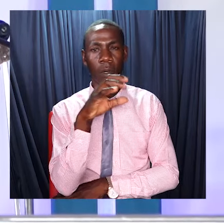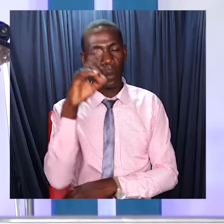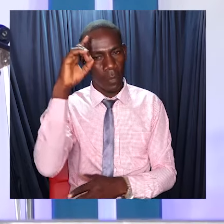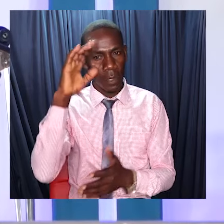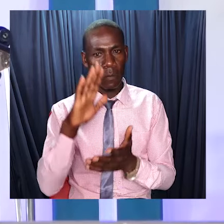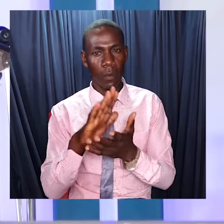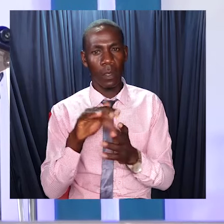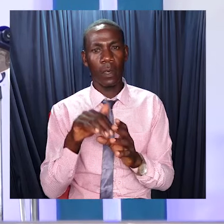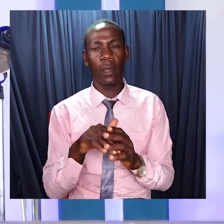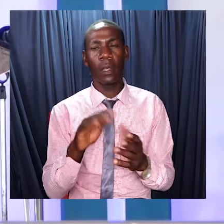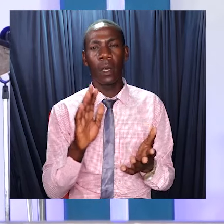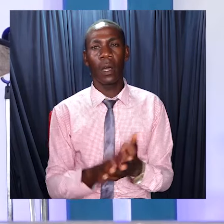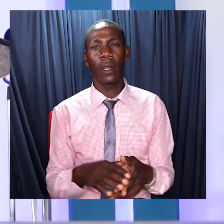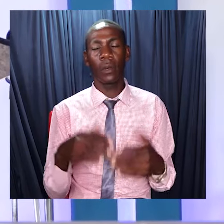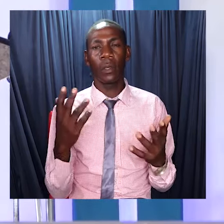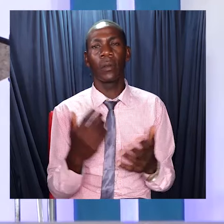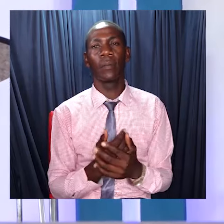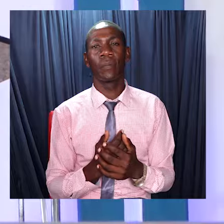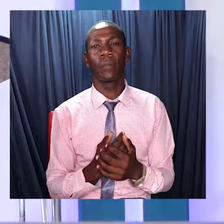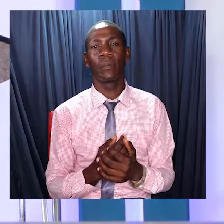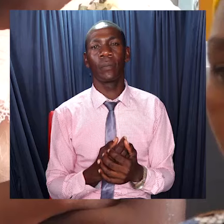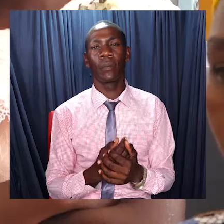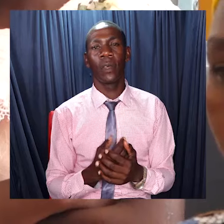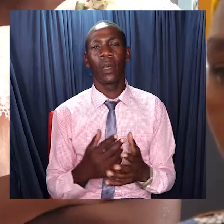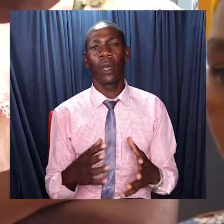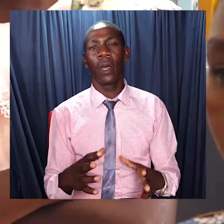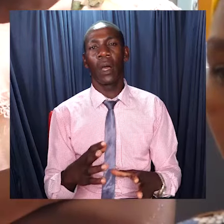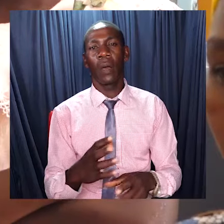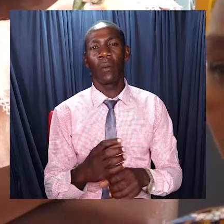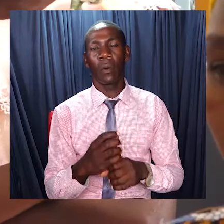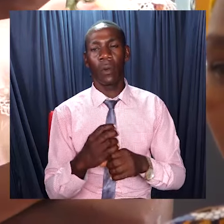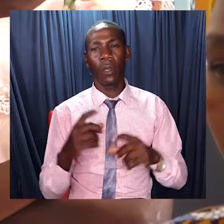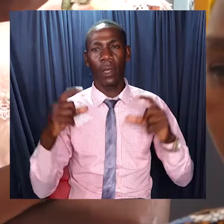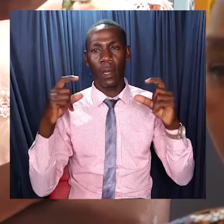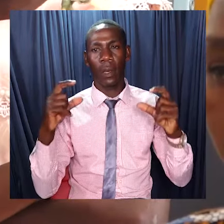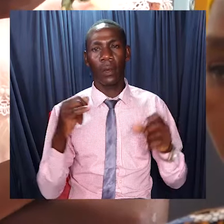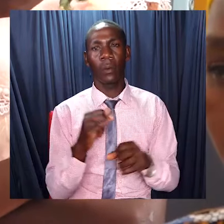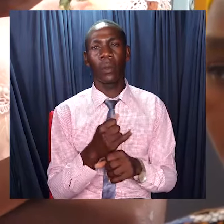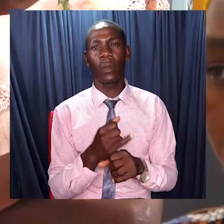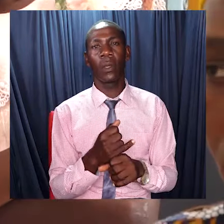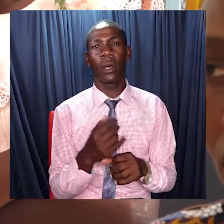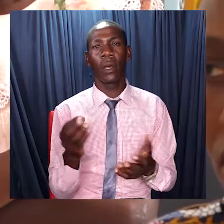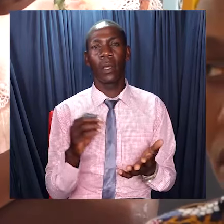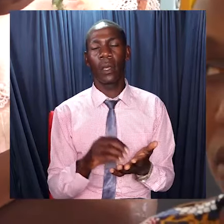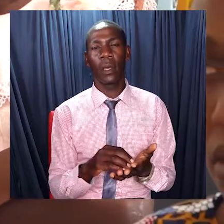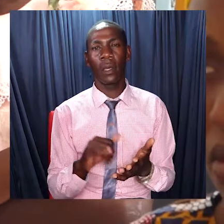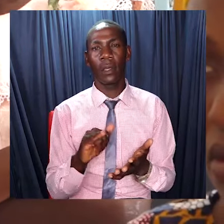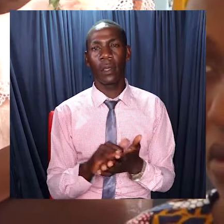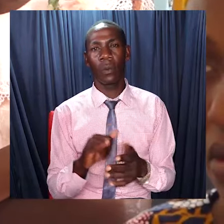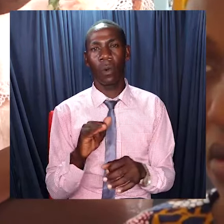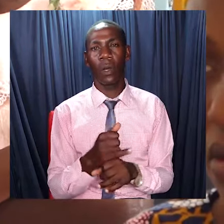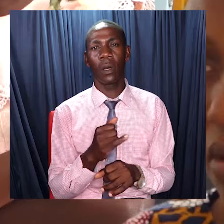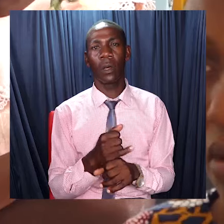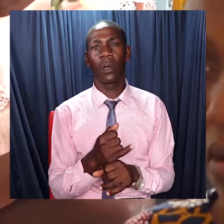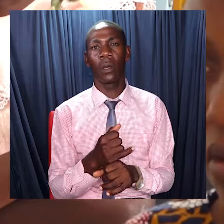he believed. Hallelujah. Hallelujah. Nasema hivi nimepata kazi kubwa. He says, I've now got a good tena, job. Tena, kazi hiyo. And